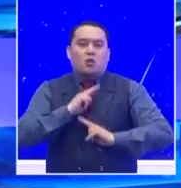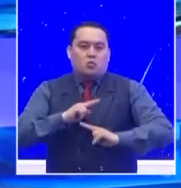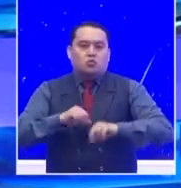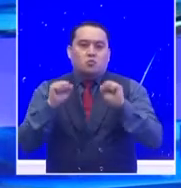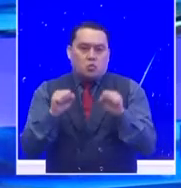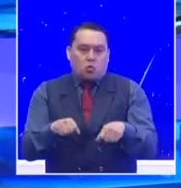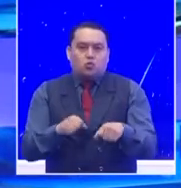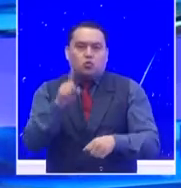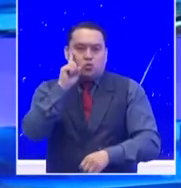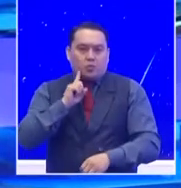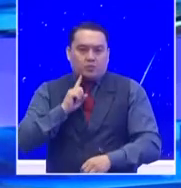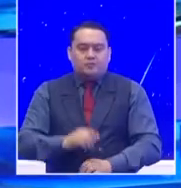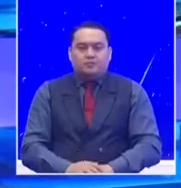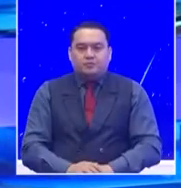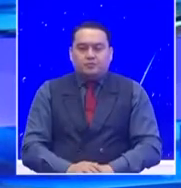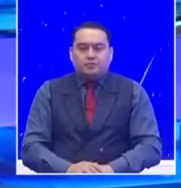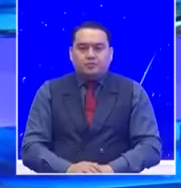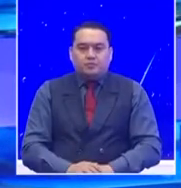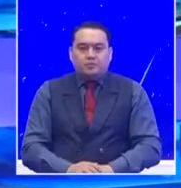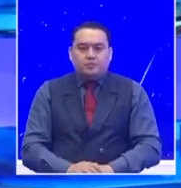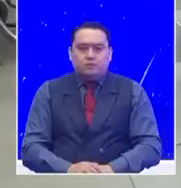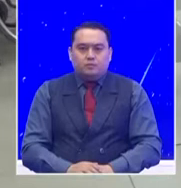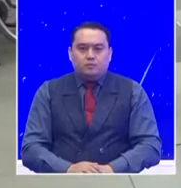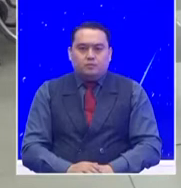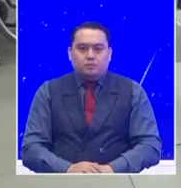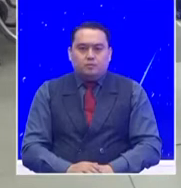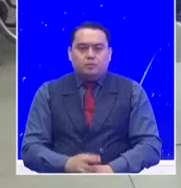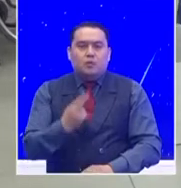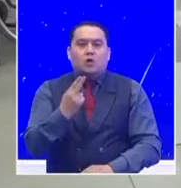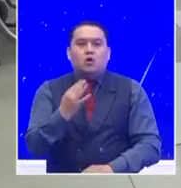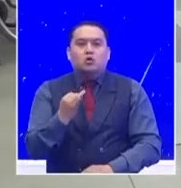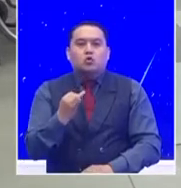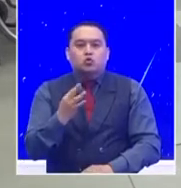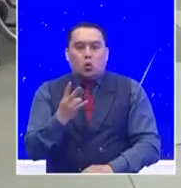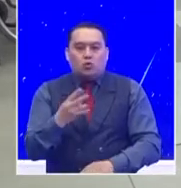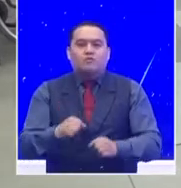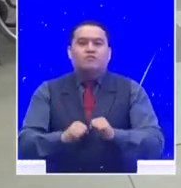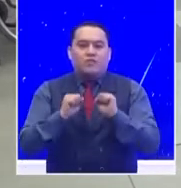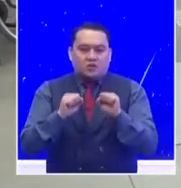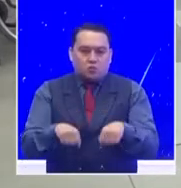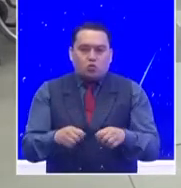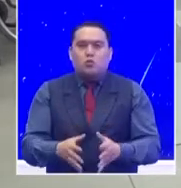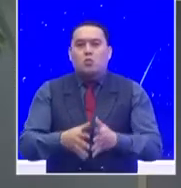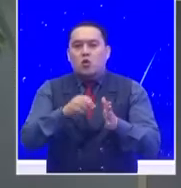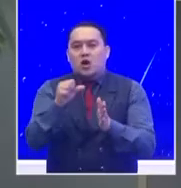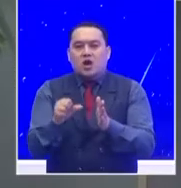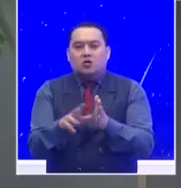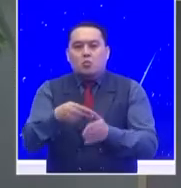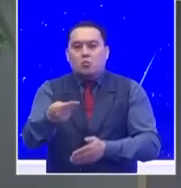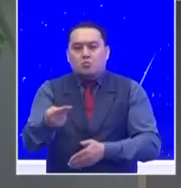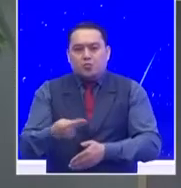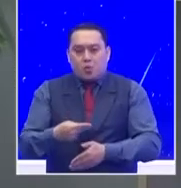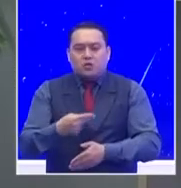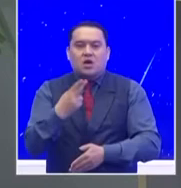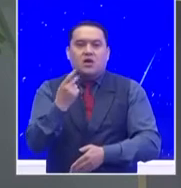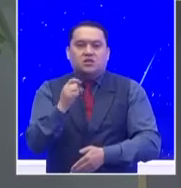порядок получения этой подписи, узнаем из сюжета. В ЦОНе достаточно широкие возможности для получения электронно-цифровой подписи и